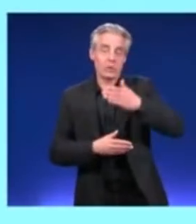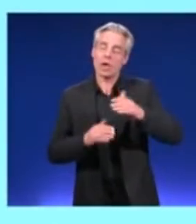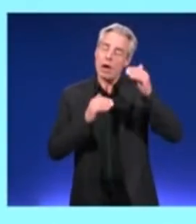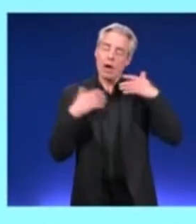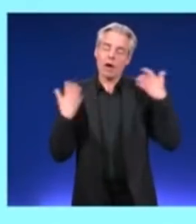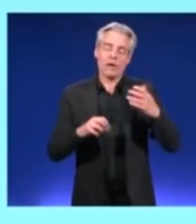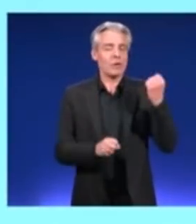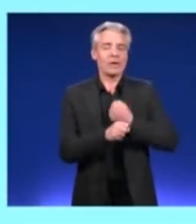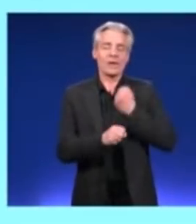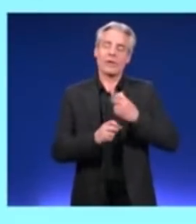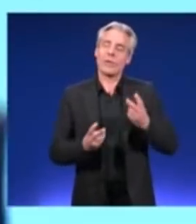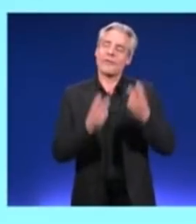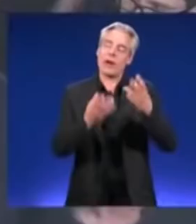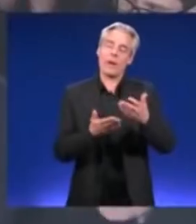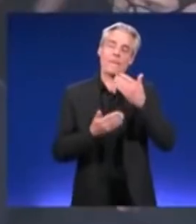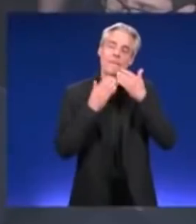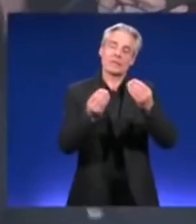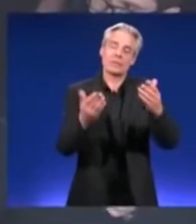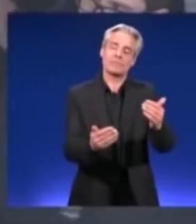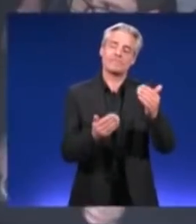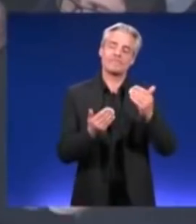dois. Merci.